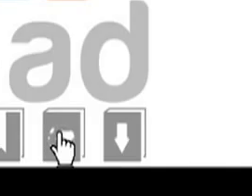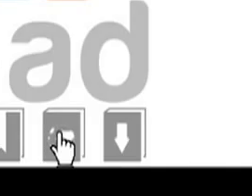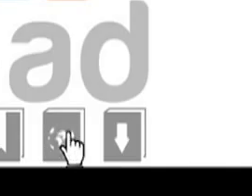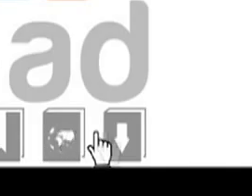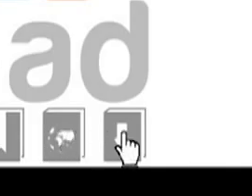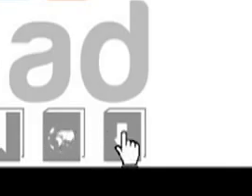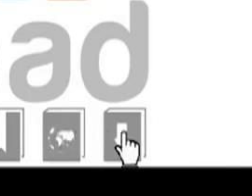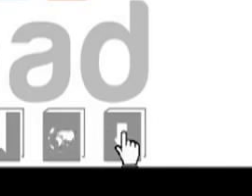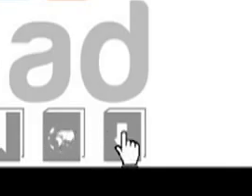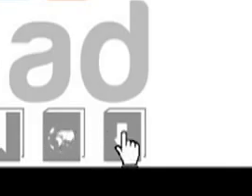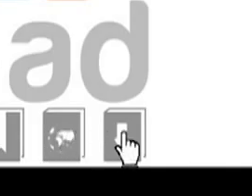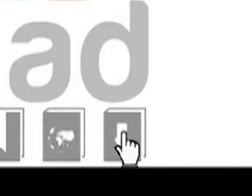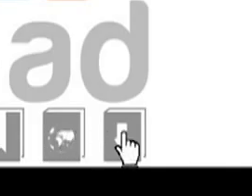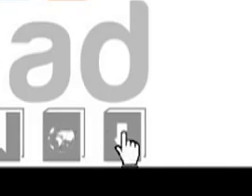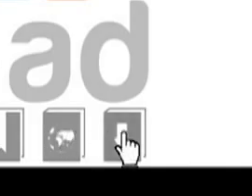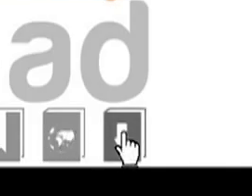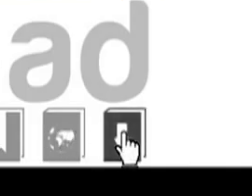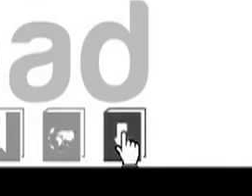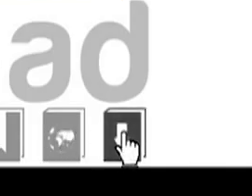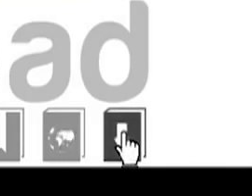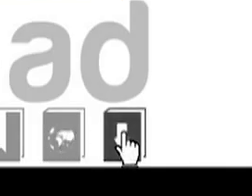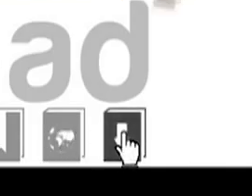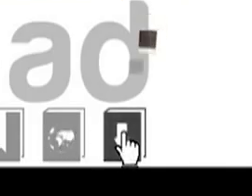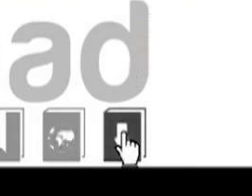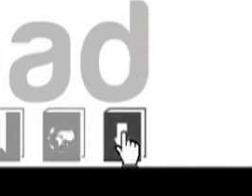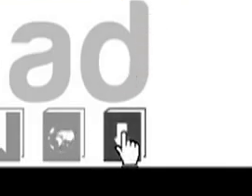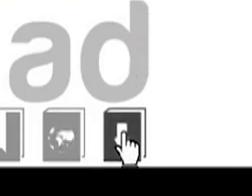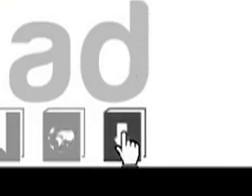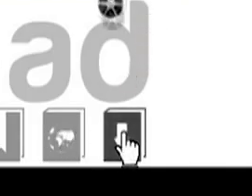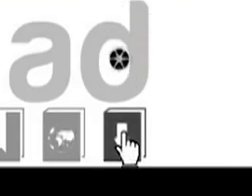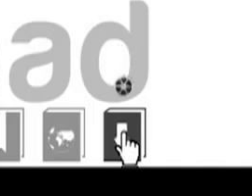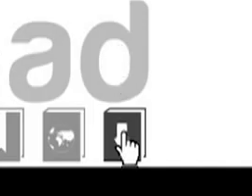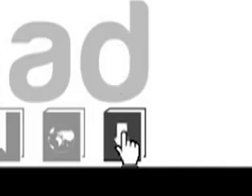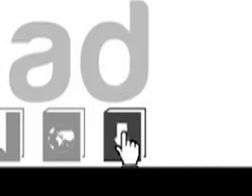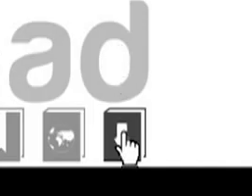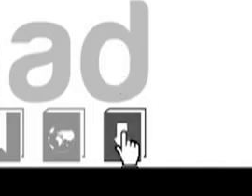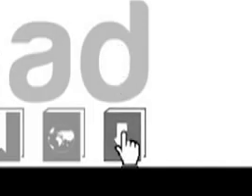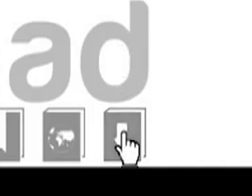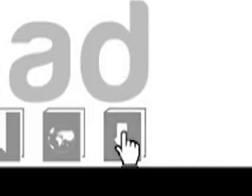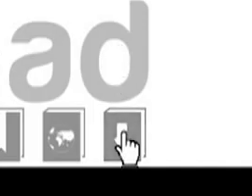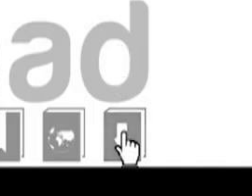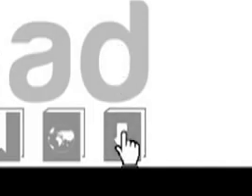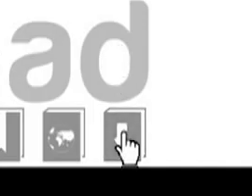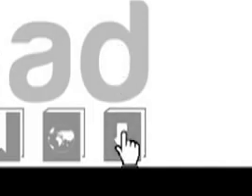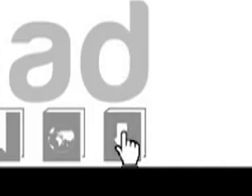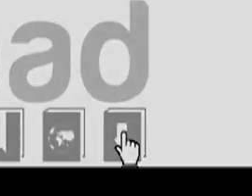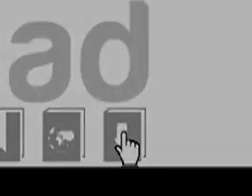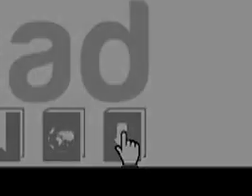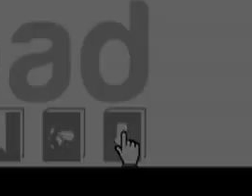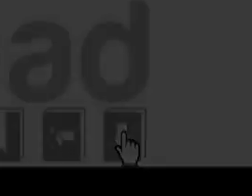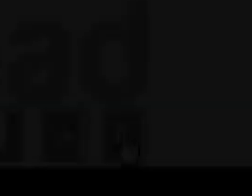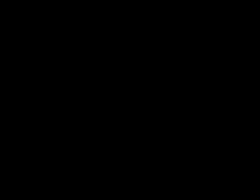多媒體互動。你還可以 download 書內的相片、觀賞或者下載隨書影片。